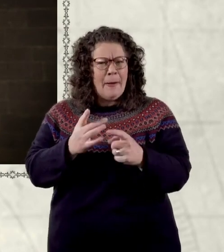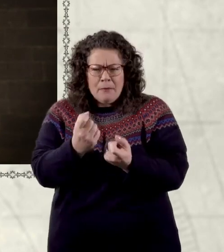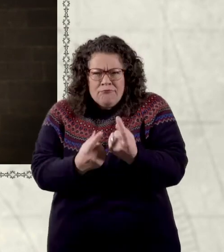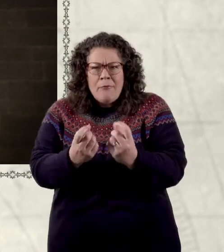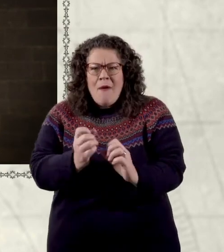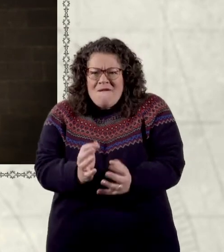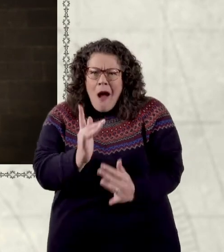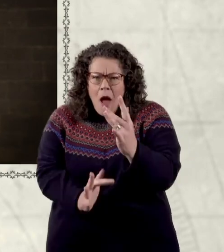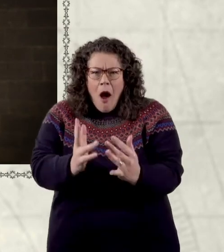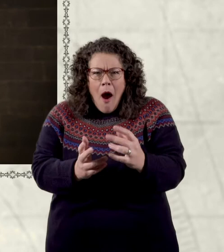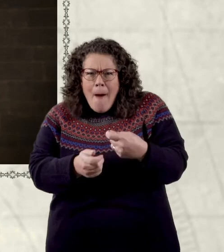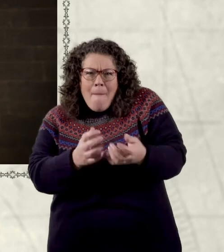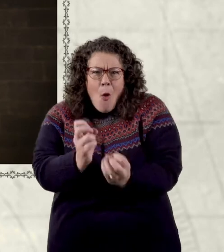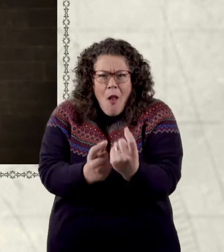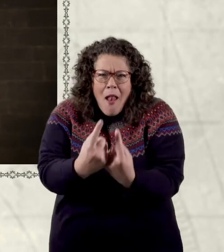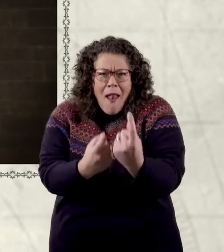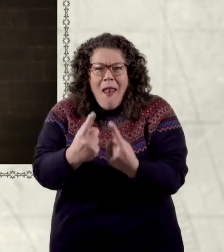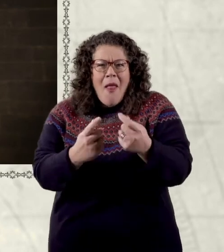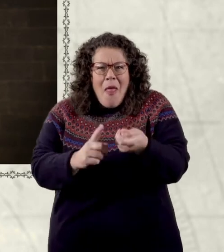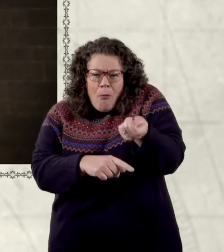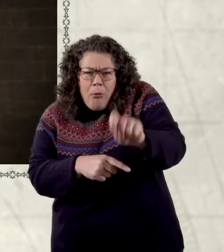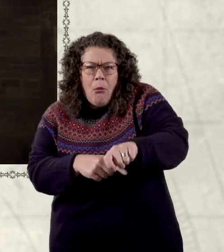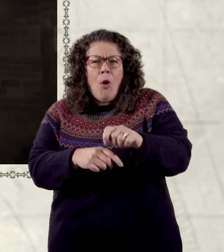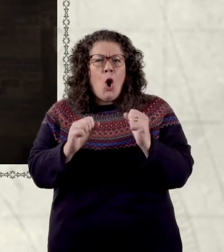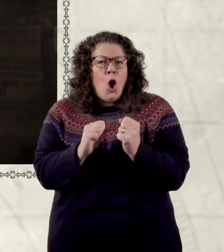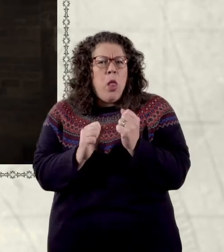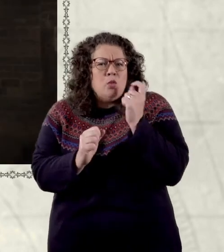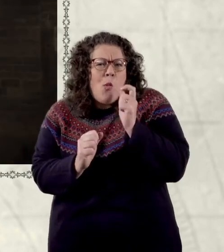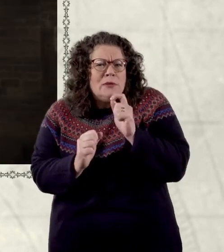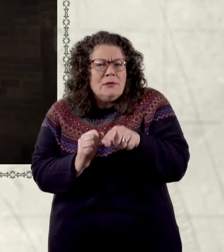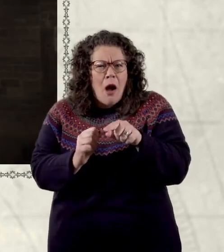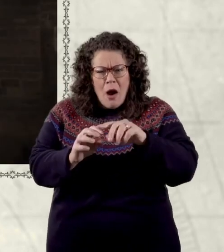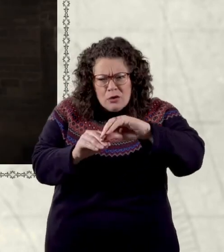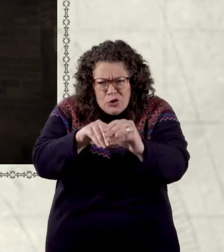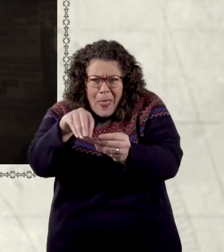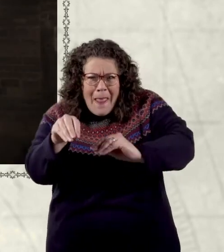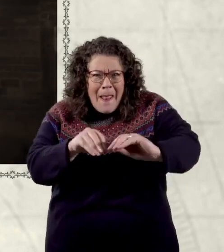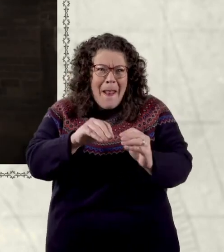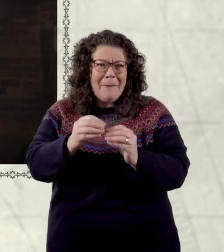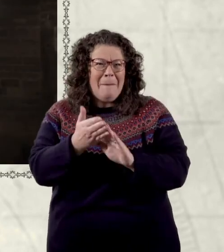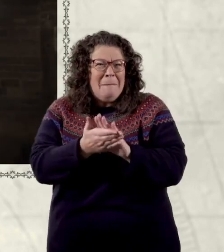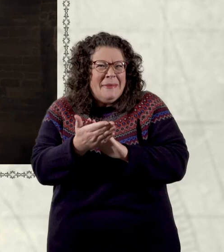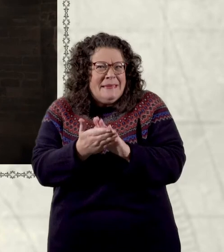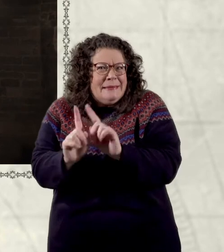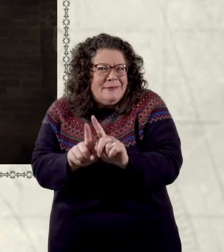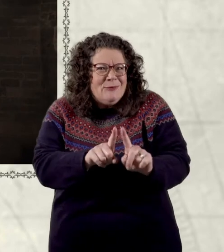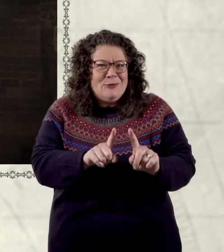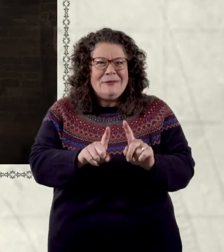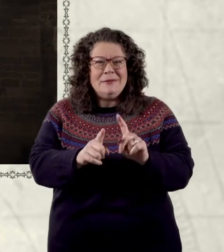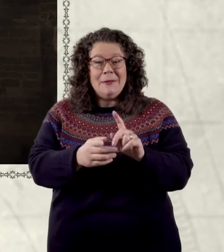ei roi llwyed ar y tro mewn i ddŵr o'r, a bydda'r siapau gwahanol yn creu ystyr